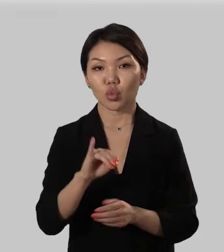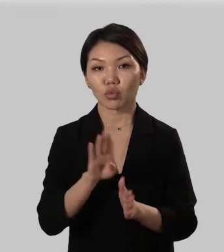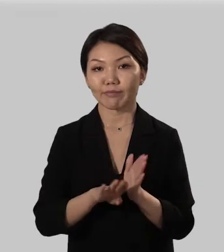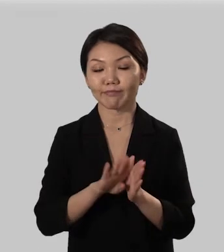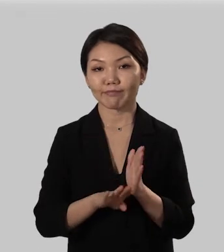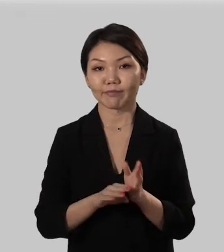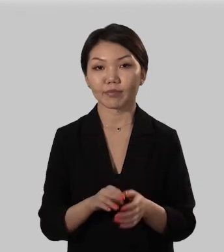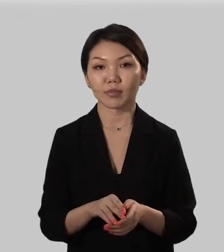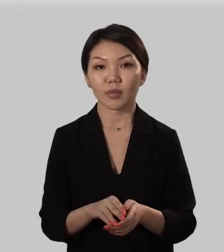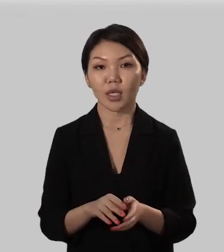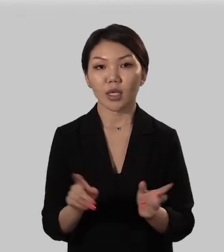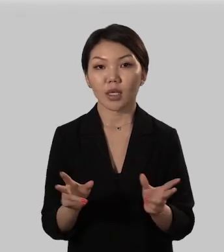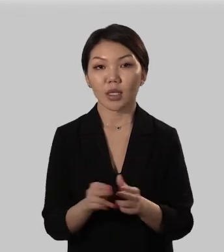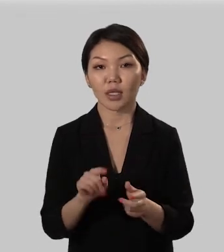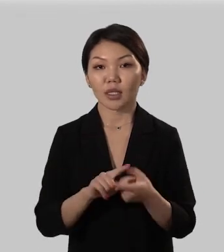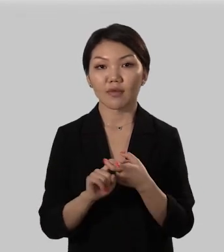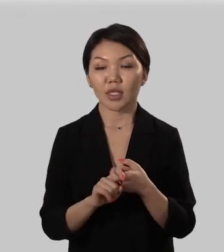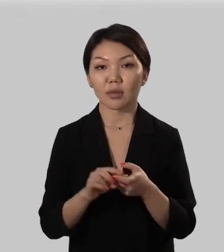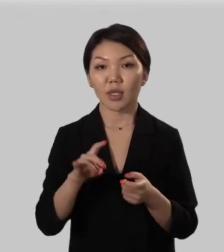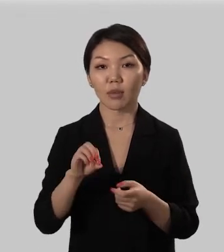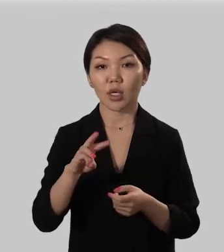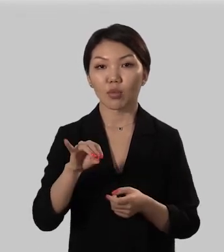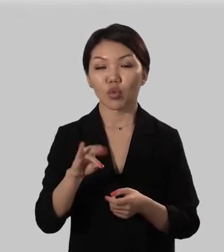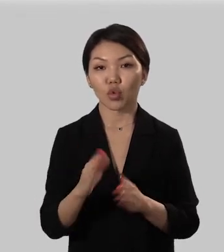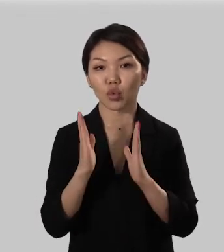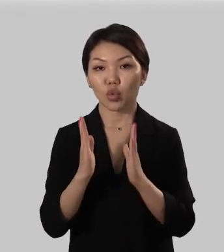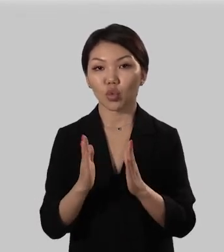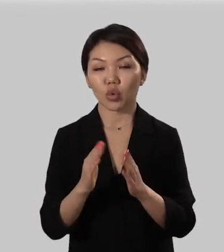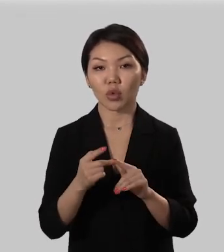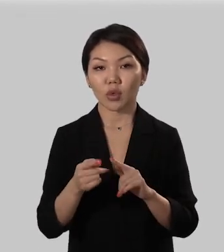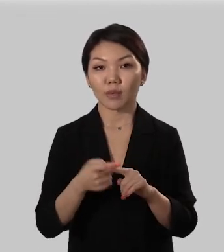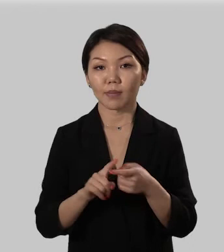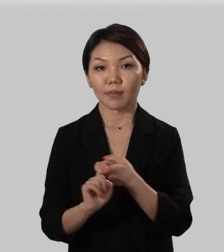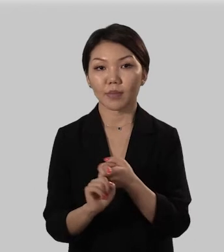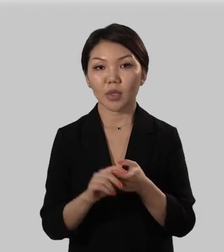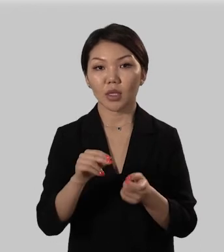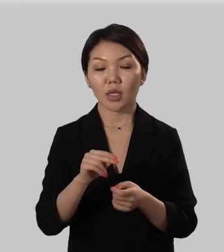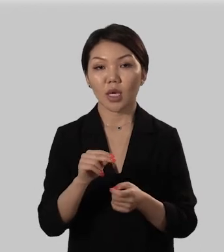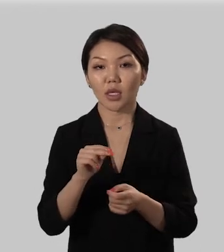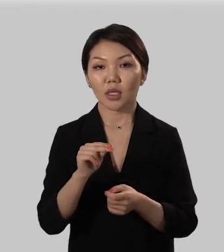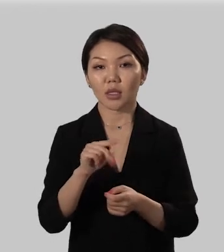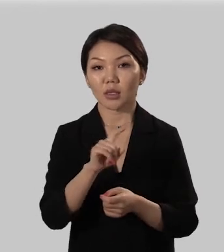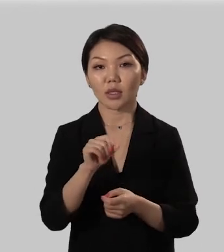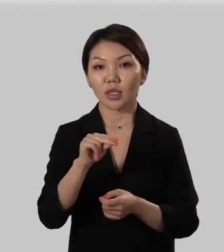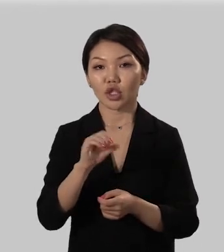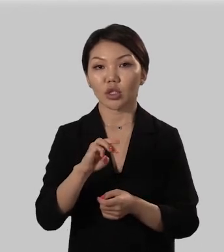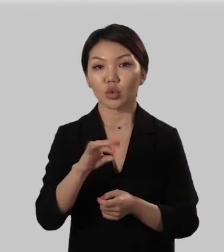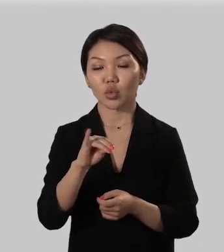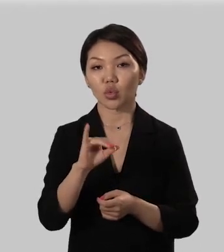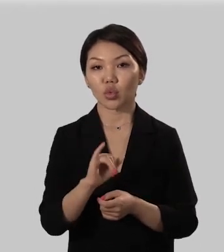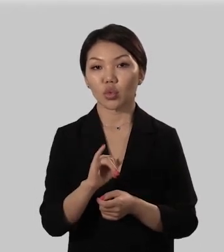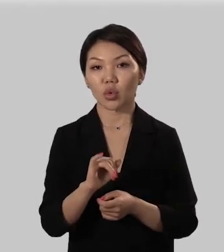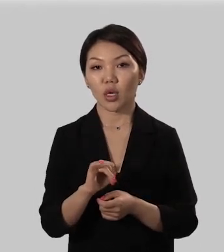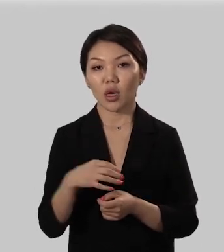зависимый напрямую слитно зачастую равнодушный слитно согласиться на